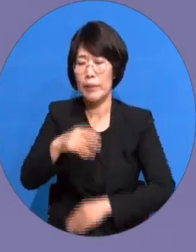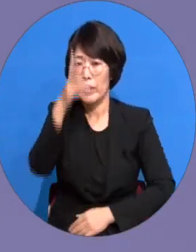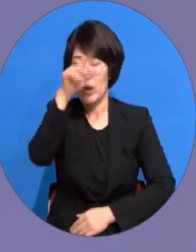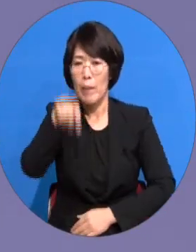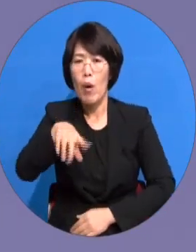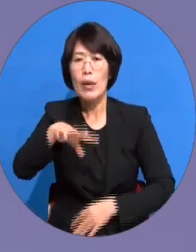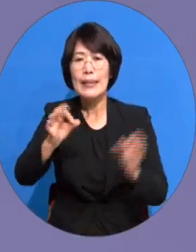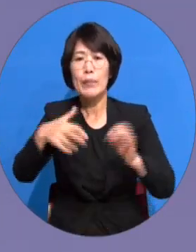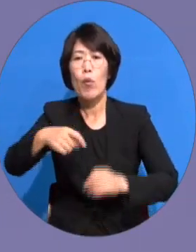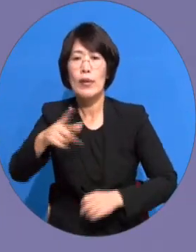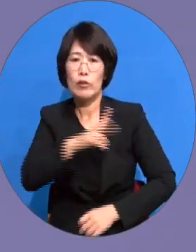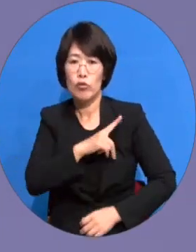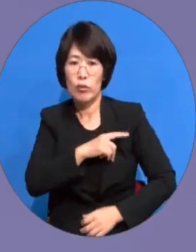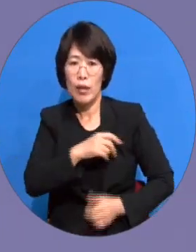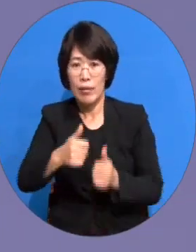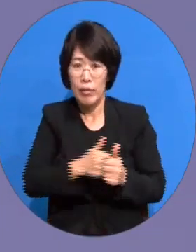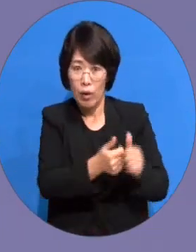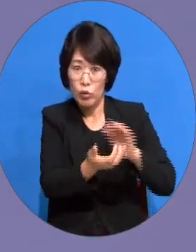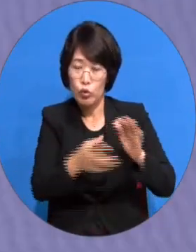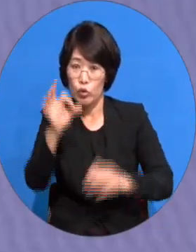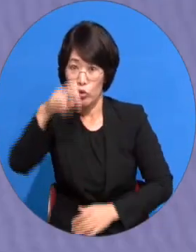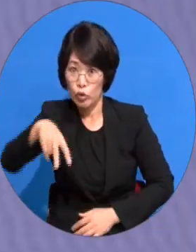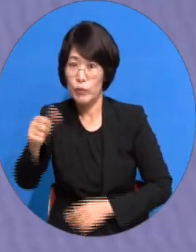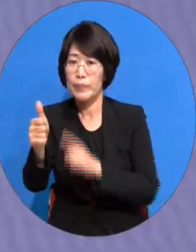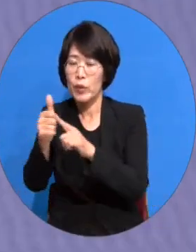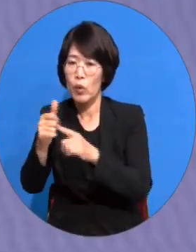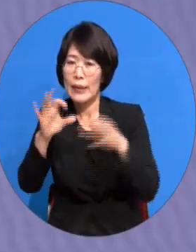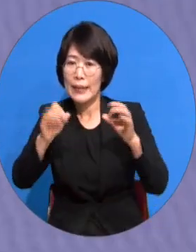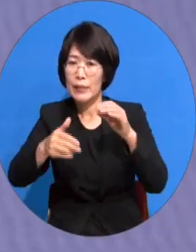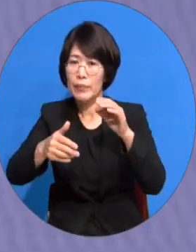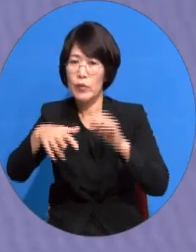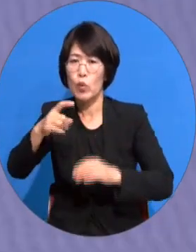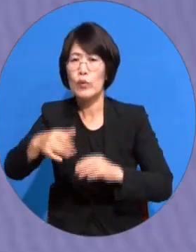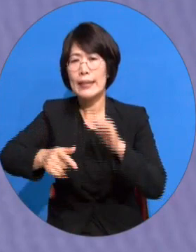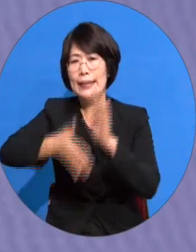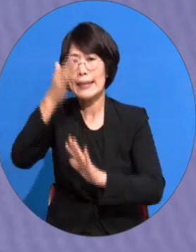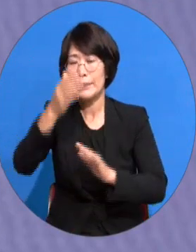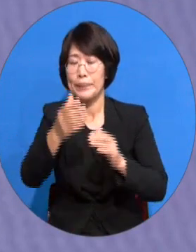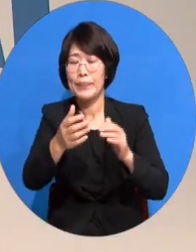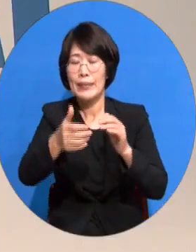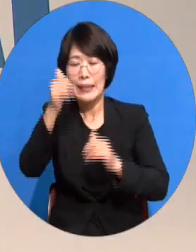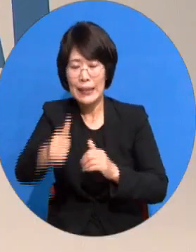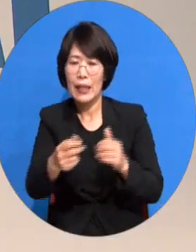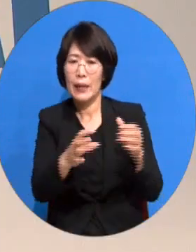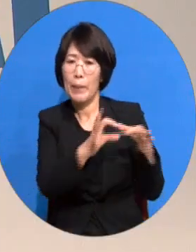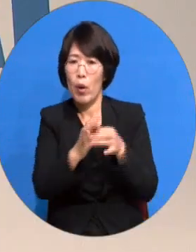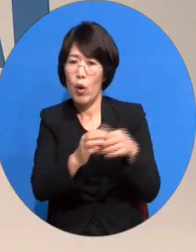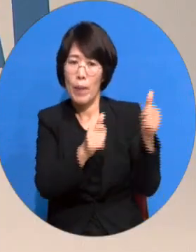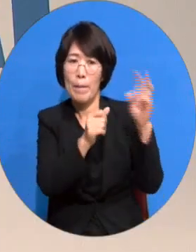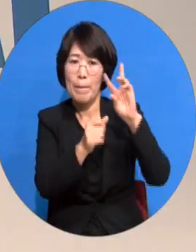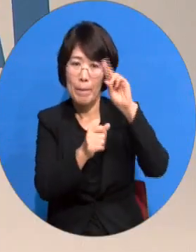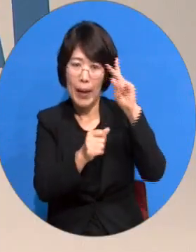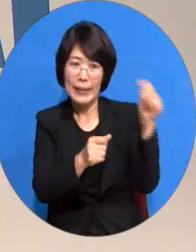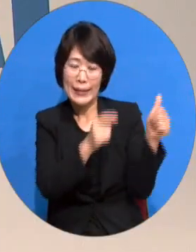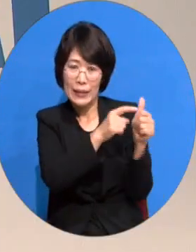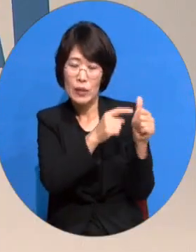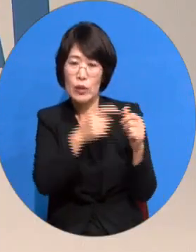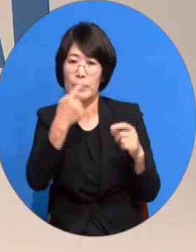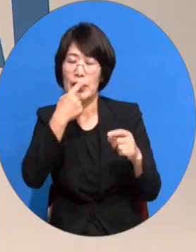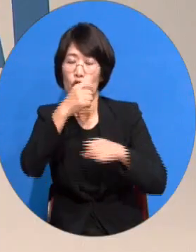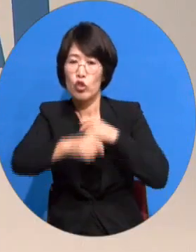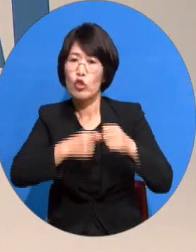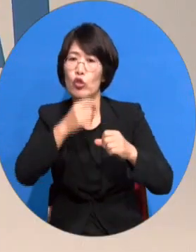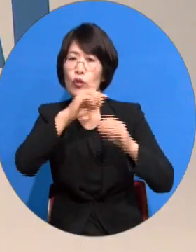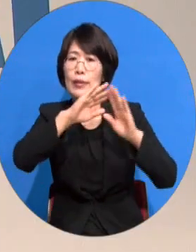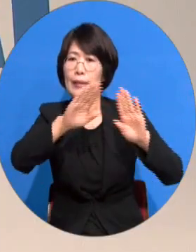일단 김원희 국회의원의 전 보좌관 유모 씨, 김종식 시장 측 인사인 박모 씨, 민주당 전남 도당 간부였던